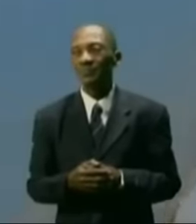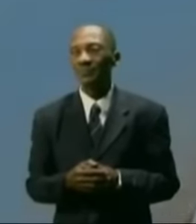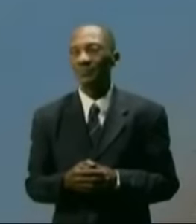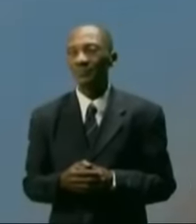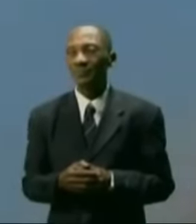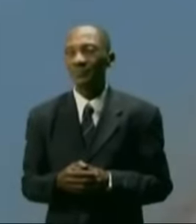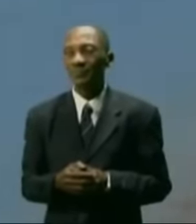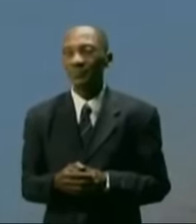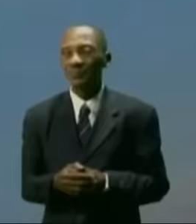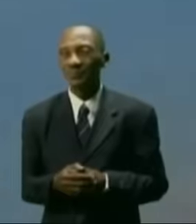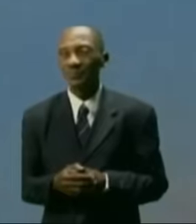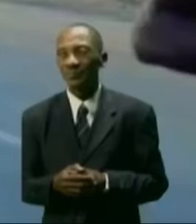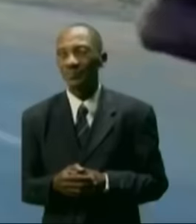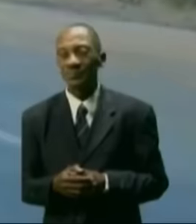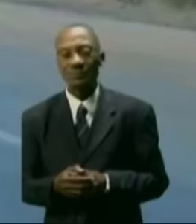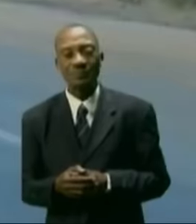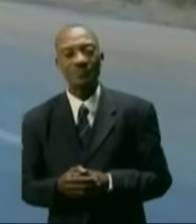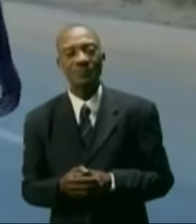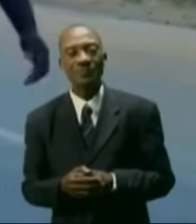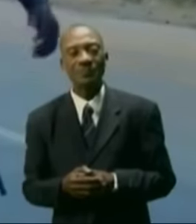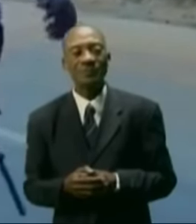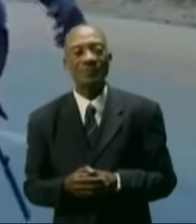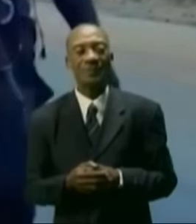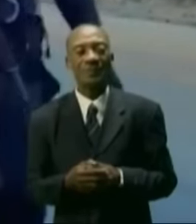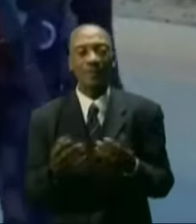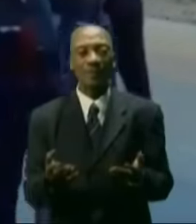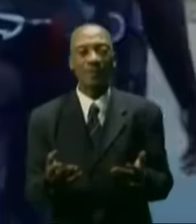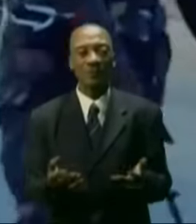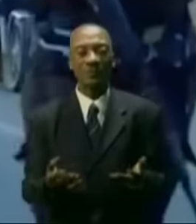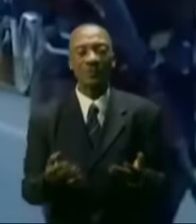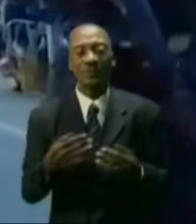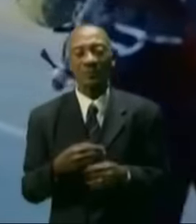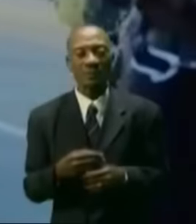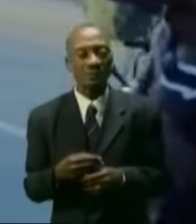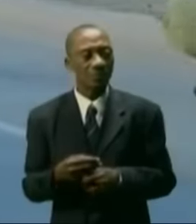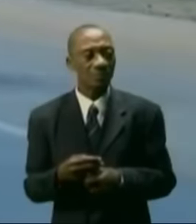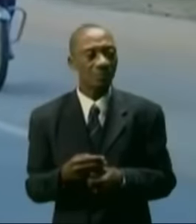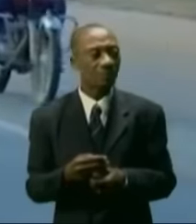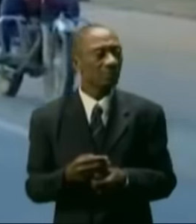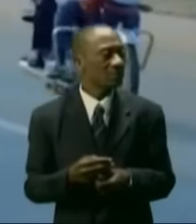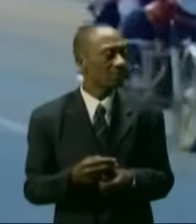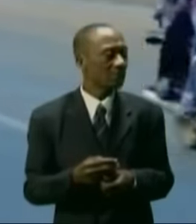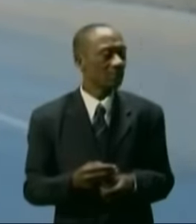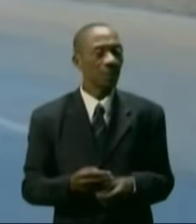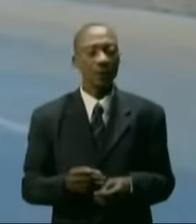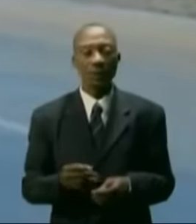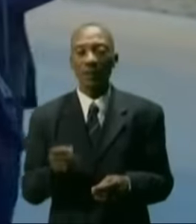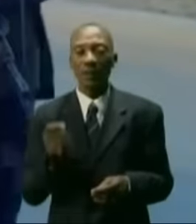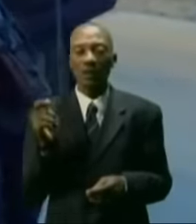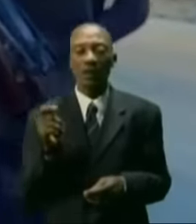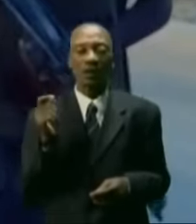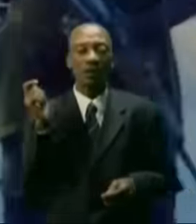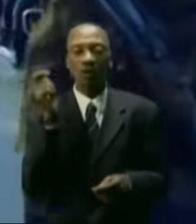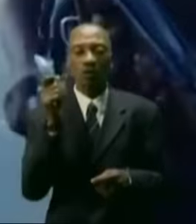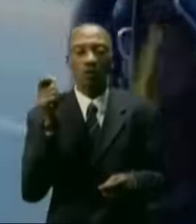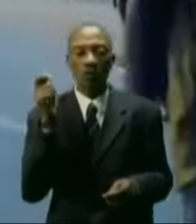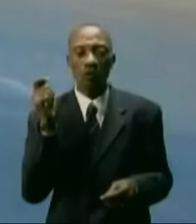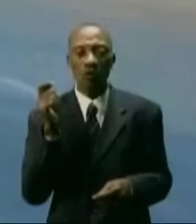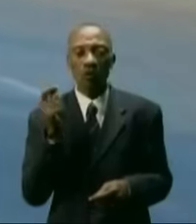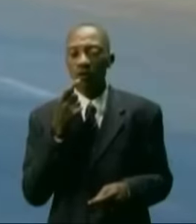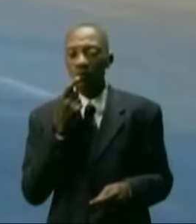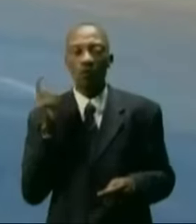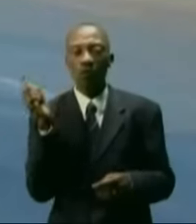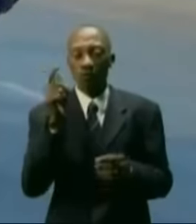2024, lors de sa marche d'endurance et de reconnaissance du terrain, le commandant des opérations et gouverneur militaire de